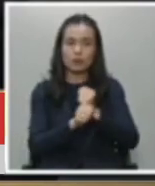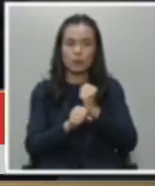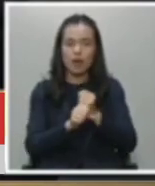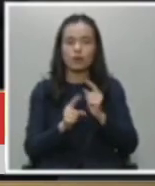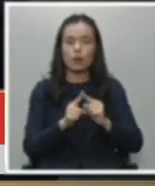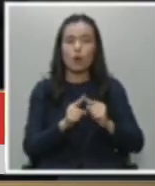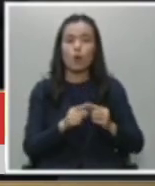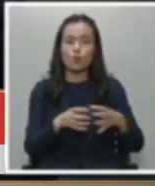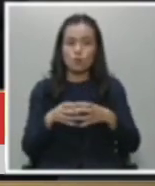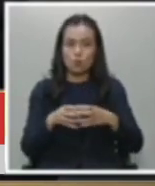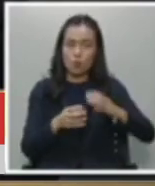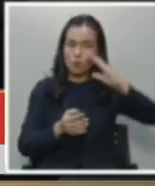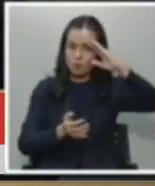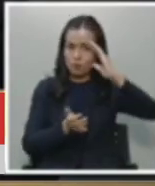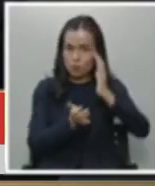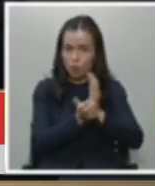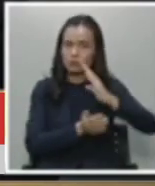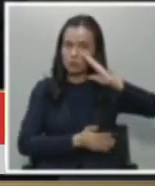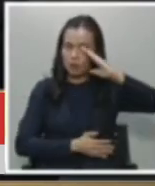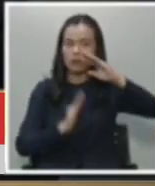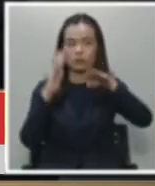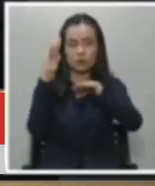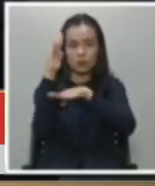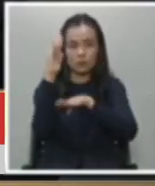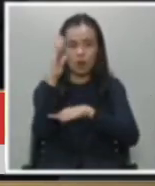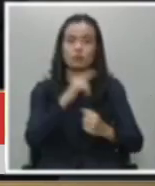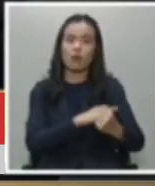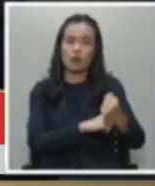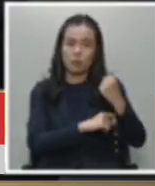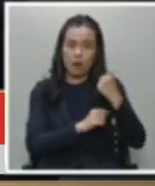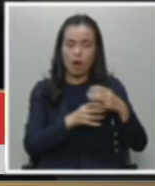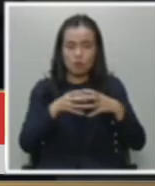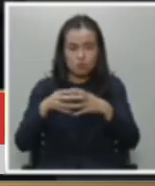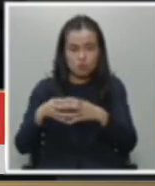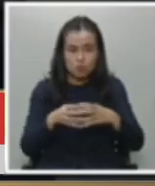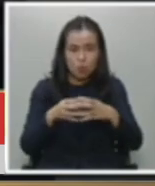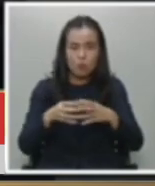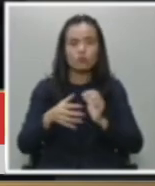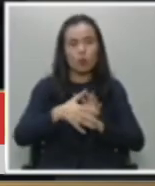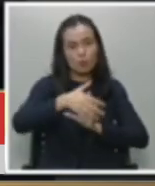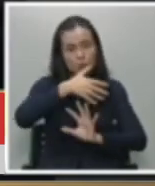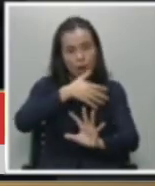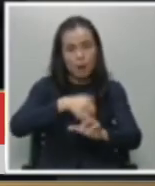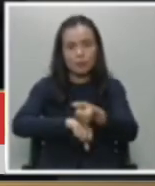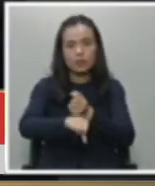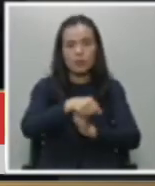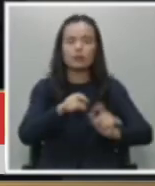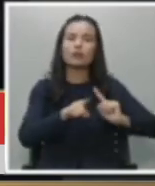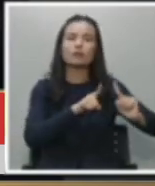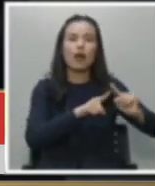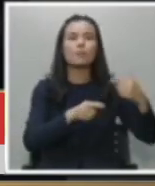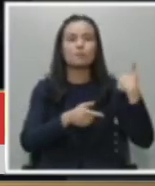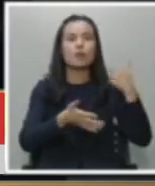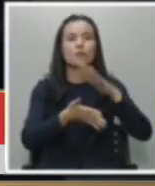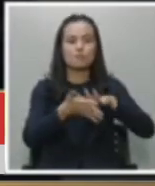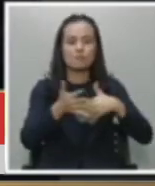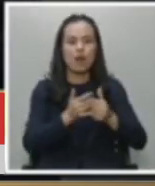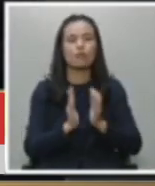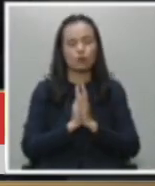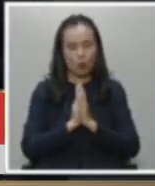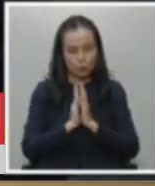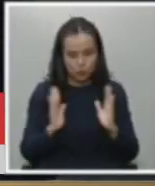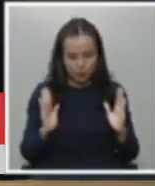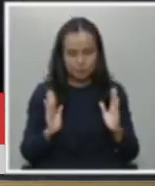ำลังซึ่งมันเป็นหลักการขั้นตอนการใช้กำลังการใช้การเข้าปฏิบัติการต่อเหตุการณ์ที่เกิดขึ้นครับขอบคุณครับ